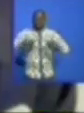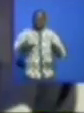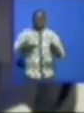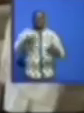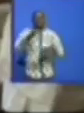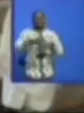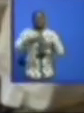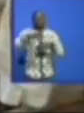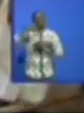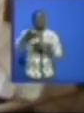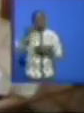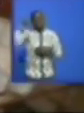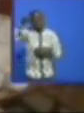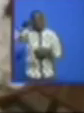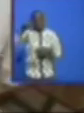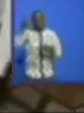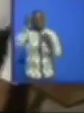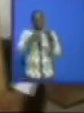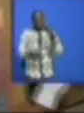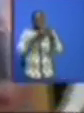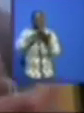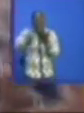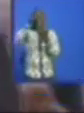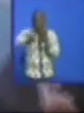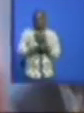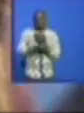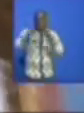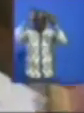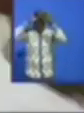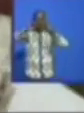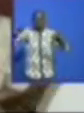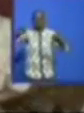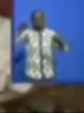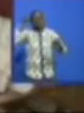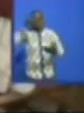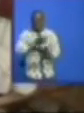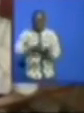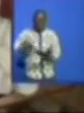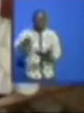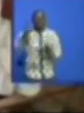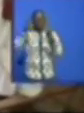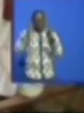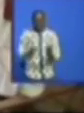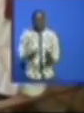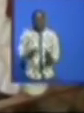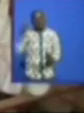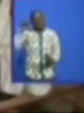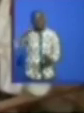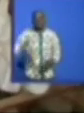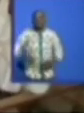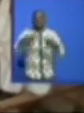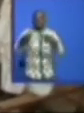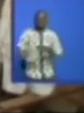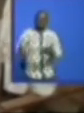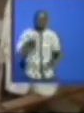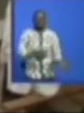fin mai 2017, c'est l'homme aux multiples casquettes, le politique, l'écrivain, l'anthropologue-chercheur qui rendait l'âme.